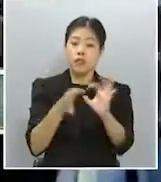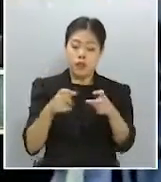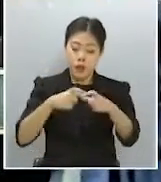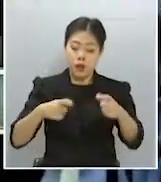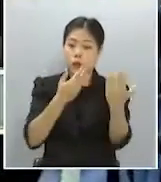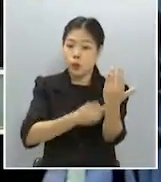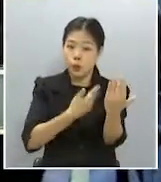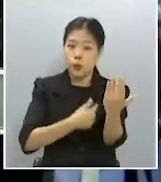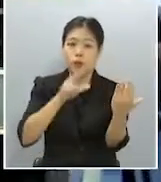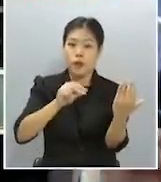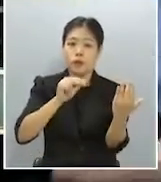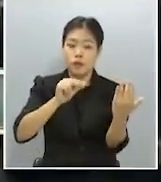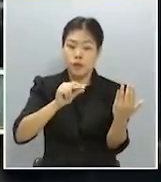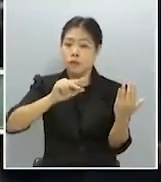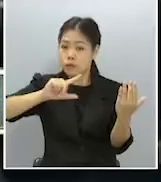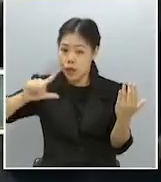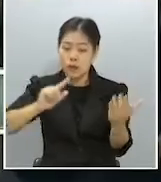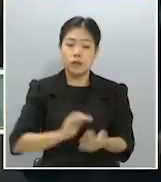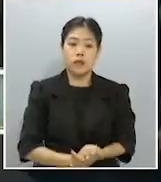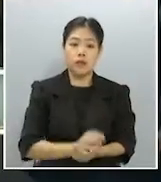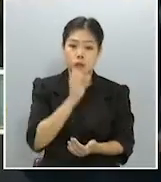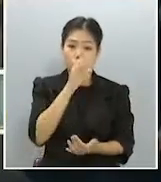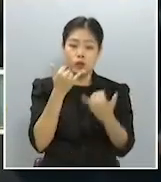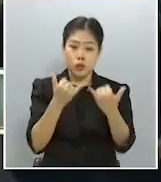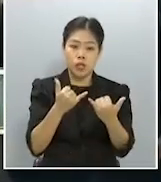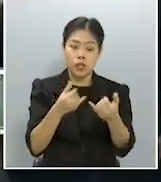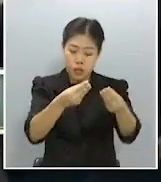าลที่ถูกรางวัลมูลค่า30ล้านบาทว่ายังไม่ได้รับส